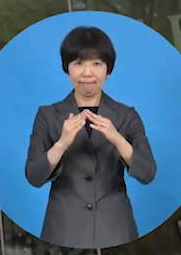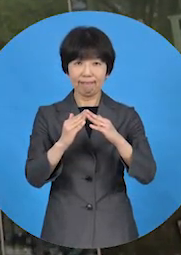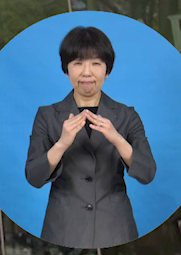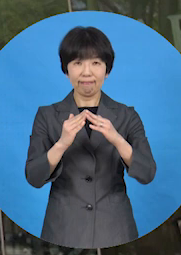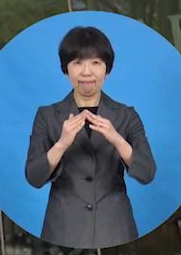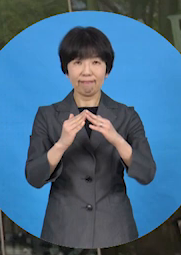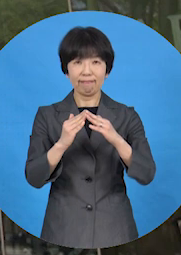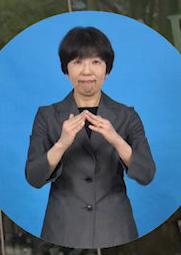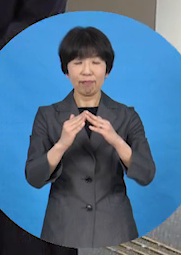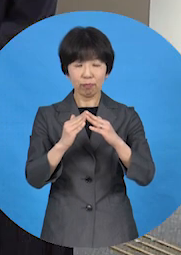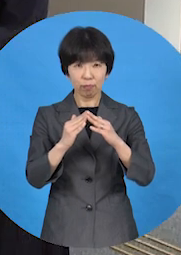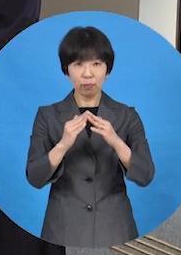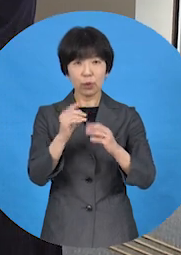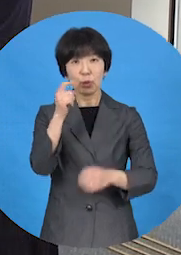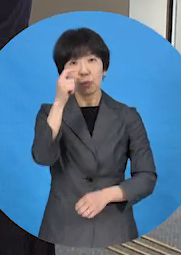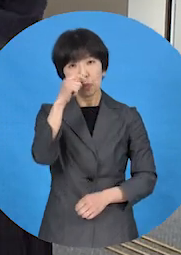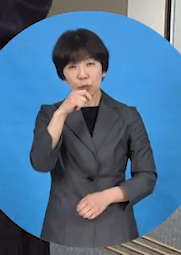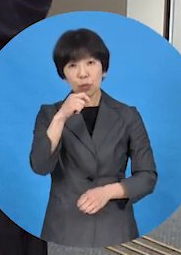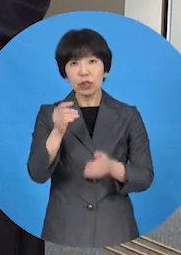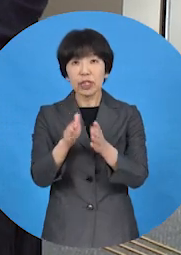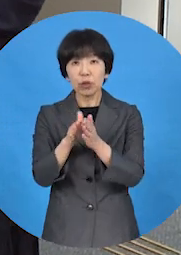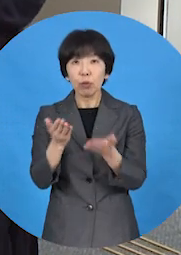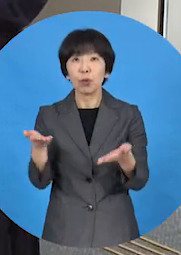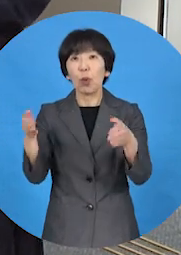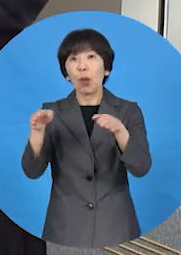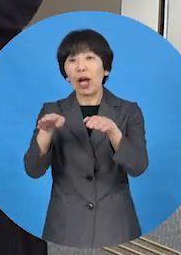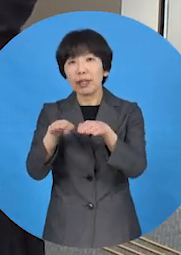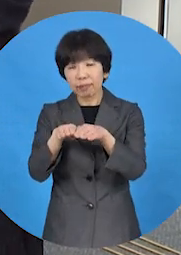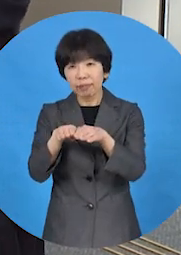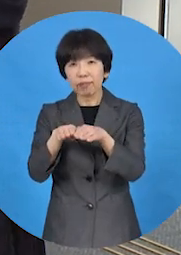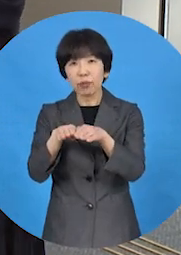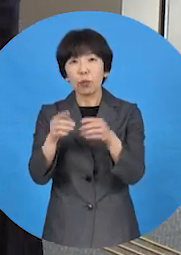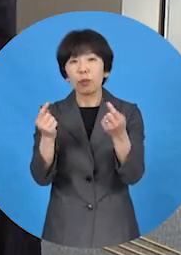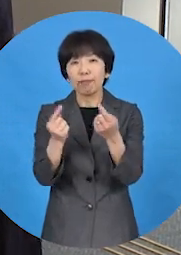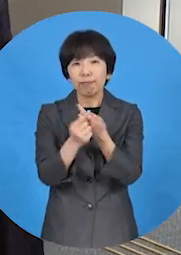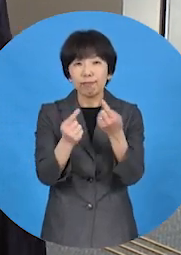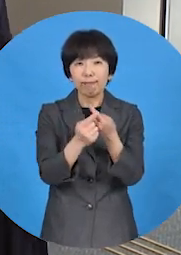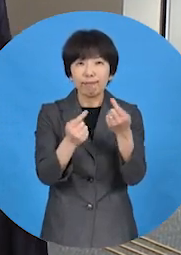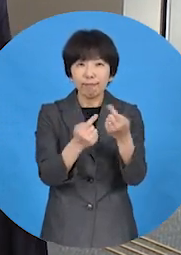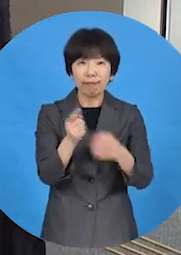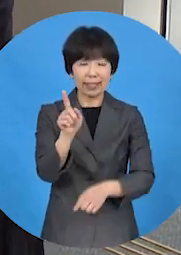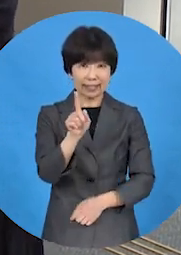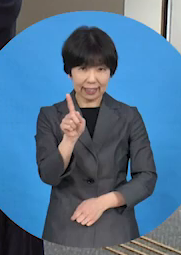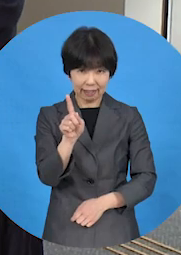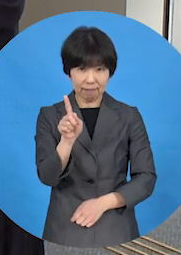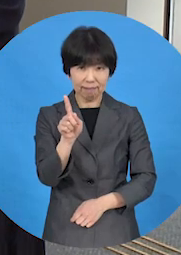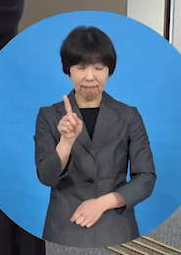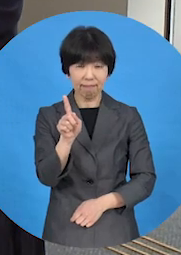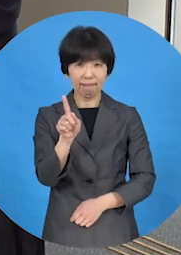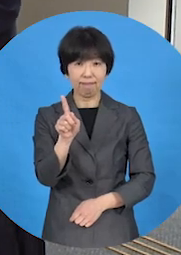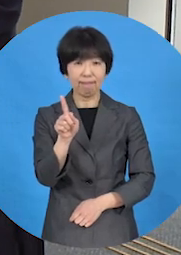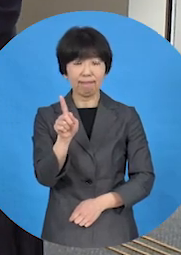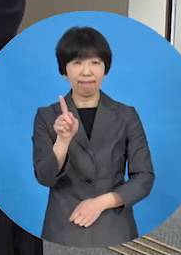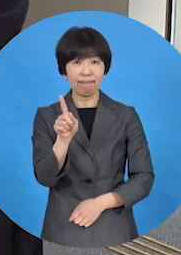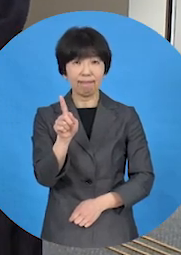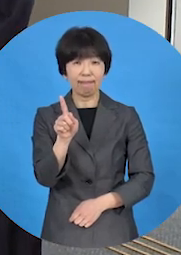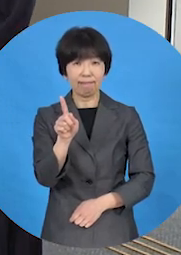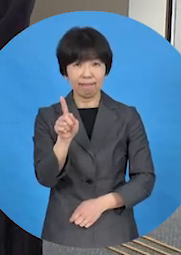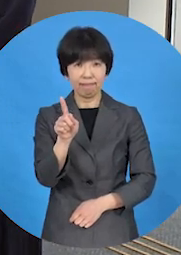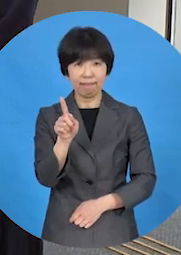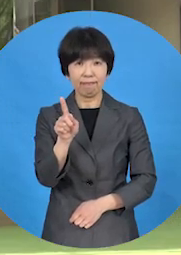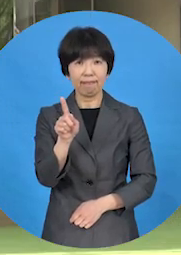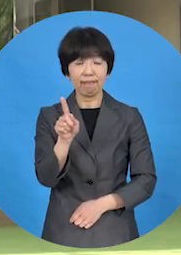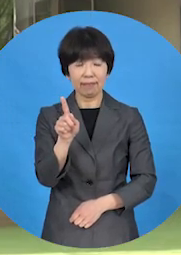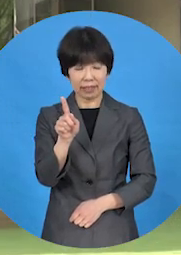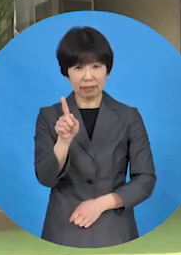ました。 以前の中央図書館とは大幅に変わってると思うんですけども、はい、具体的にはどのようなところが変わ